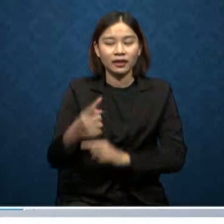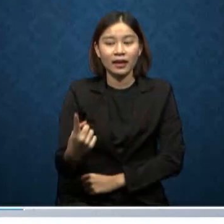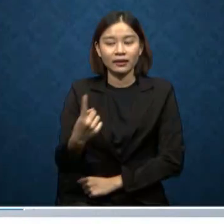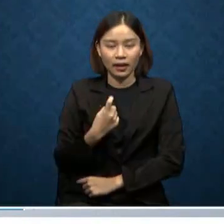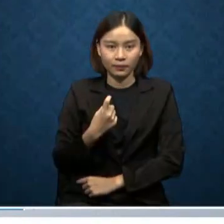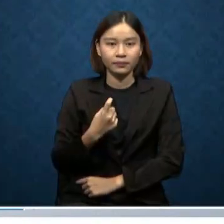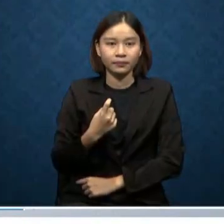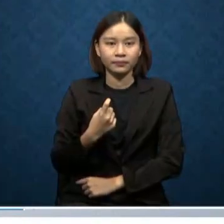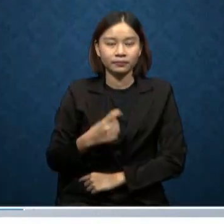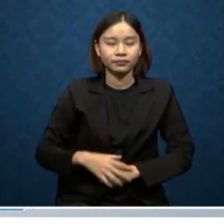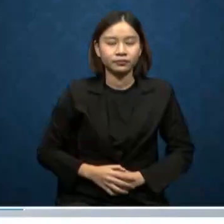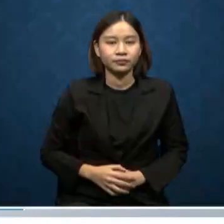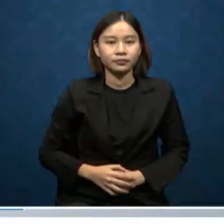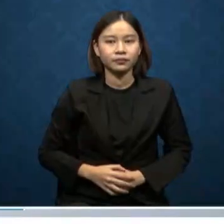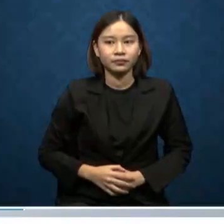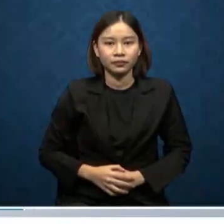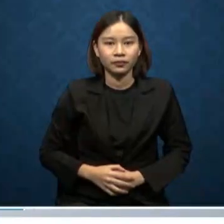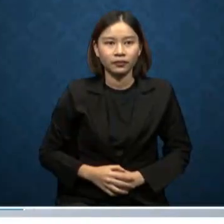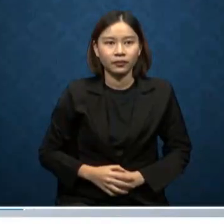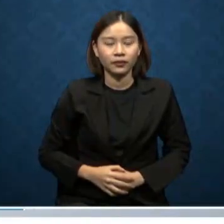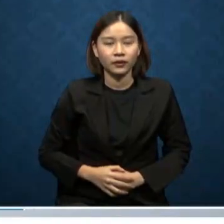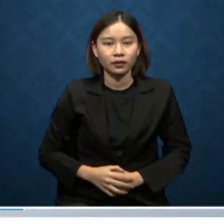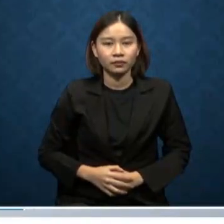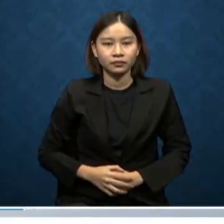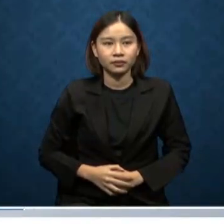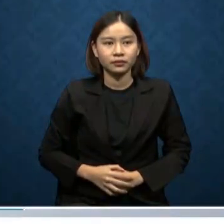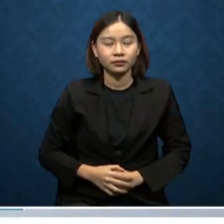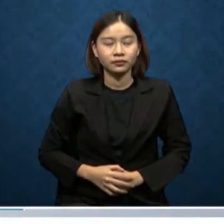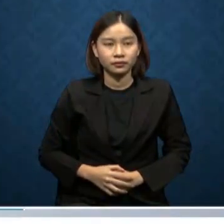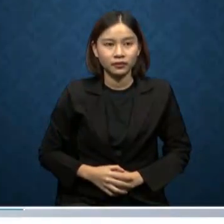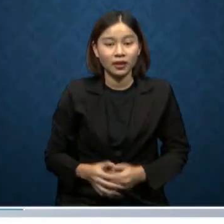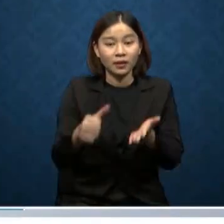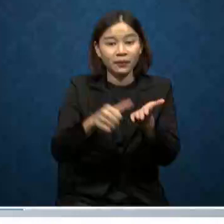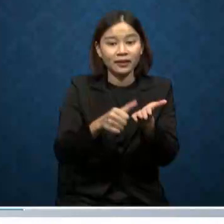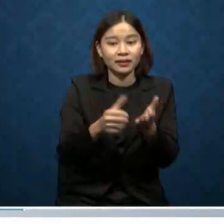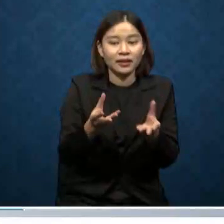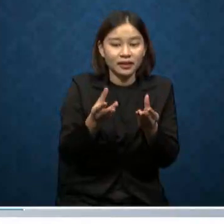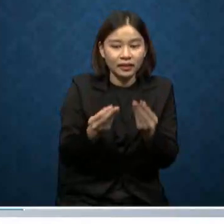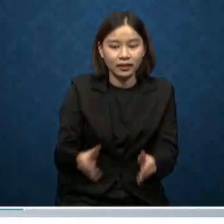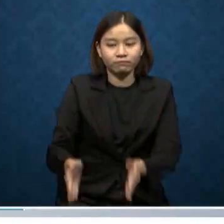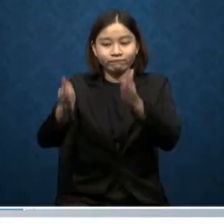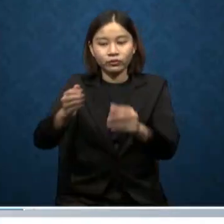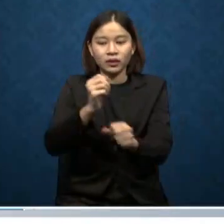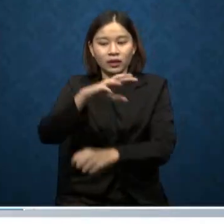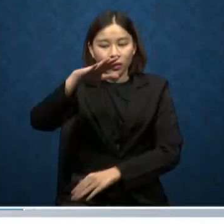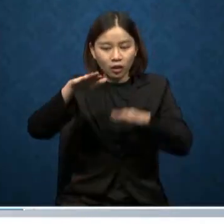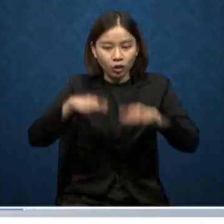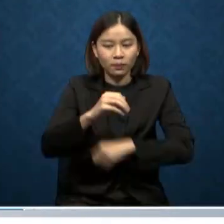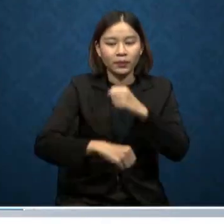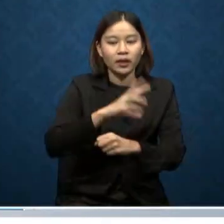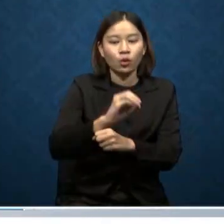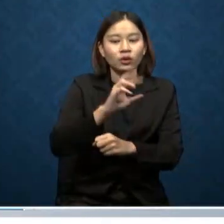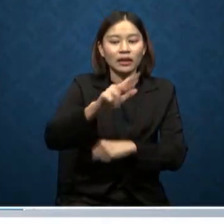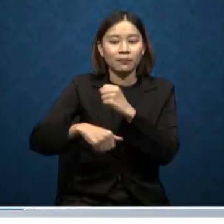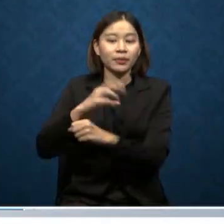ารสบถามื่องเกี่ยวกับการลดภาษีทดนและสิ่งปกสรางปี 6364 ผมตบรม